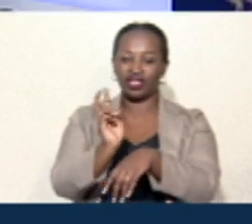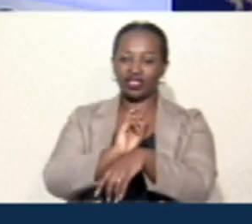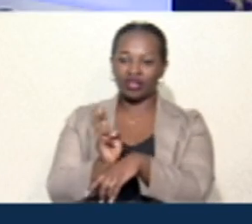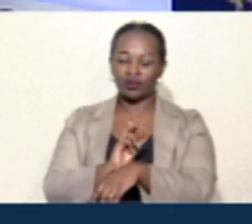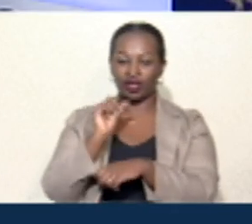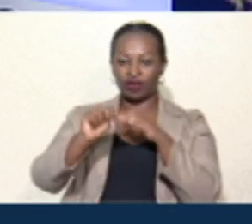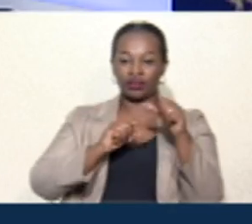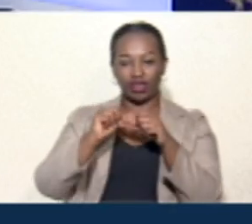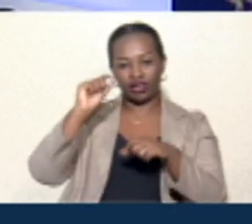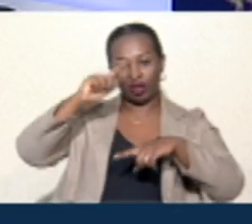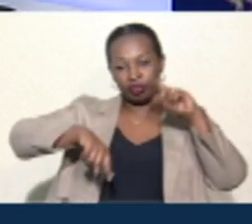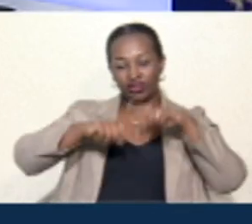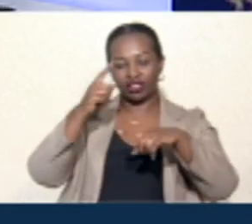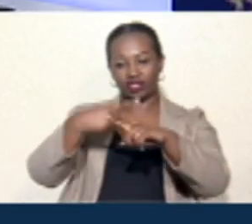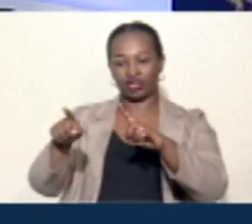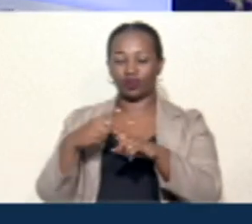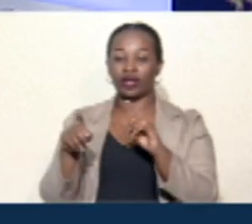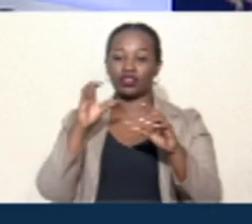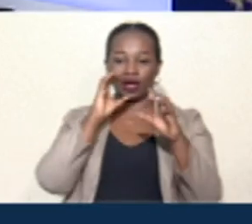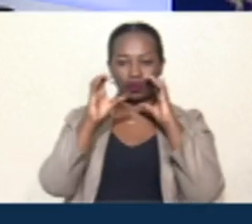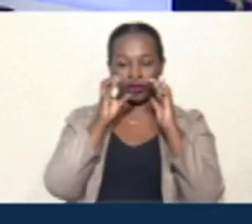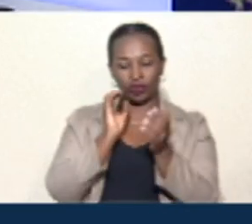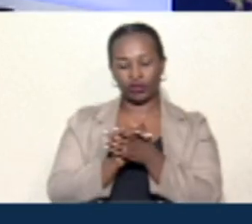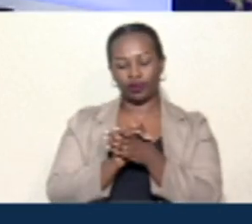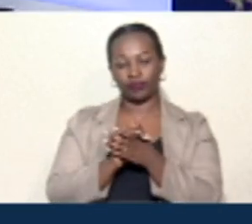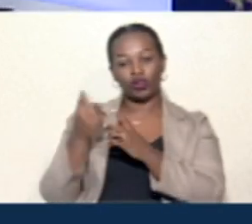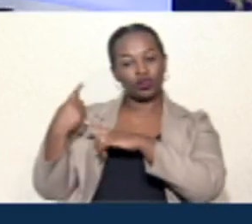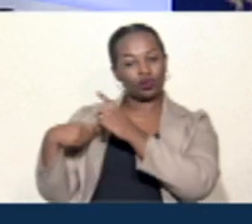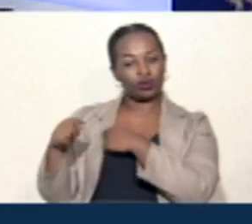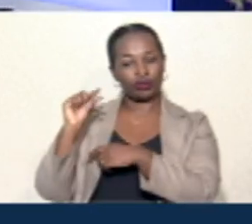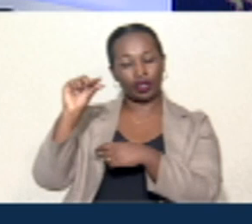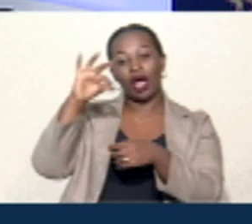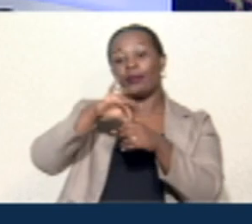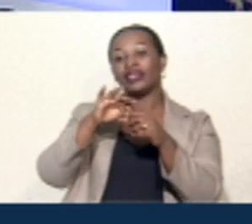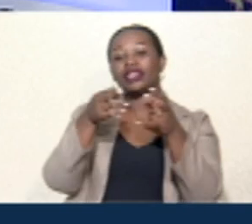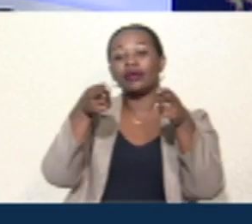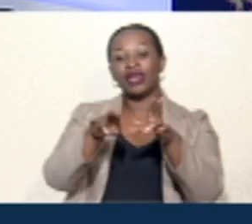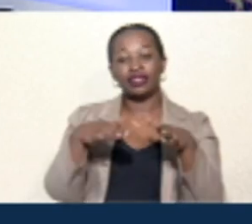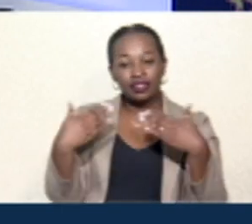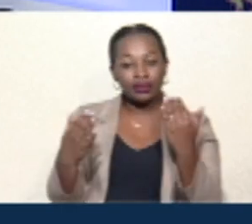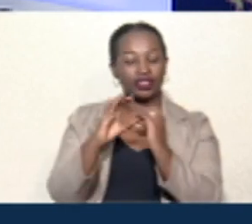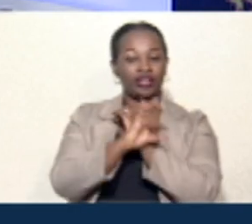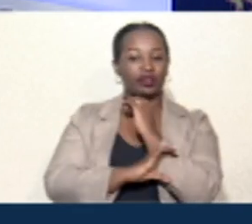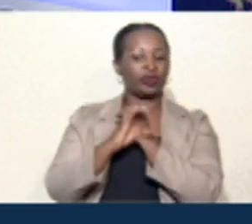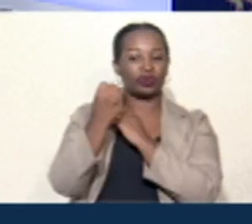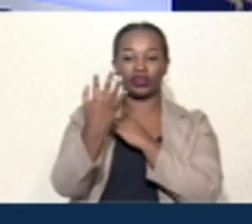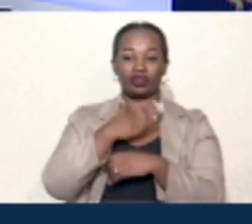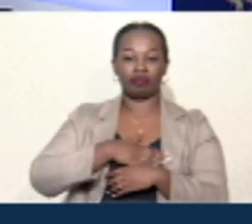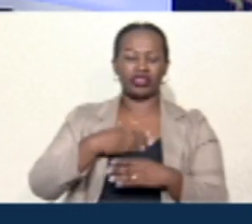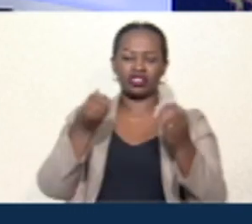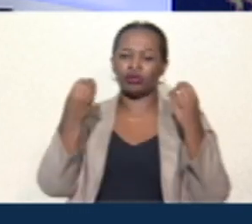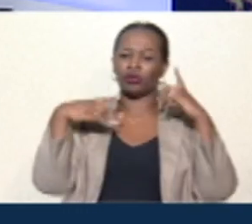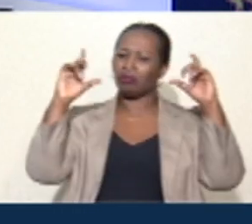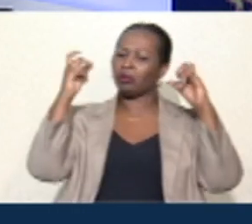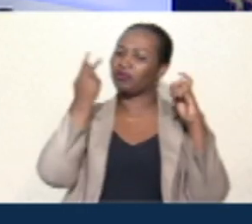politiki zitandukanye z'itumanaho. Tubasubije inyuma gato amatora yagenze ate byari bihugu bingahe muduha ishusho uko